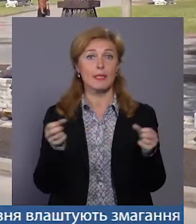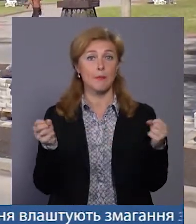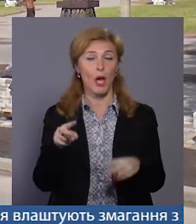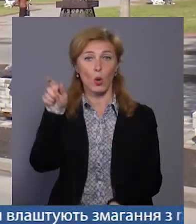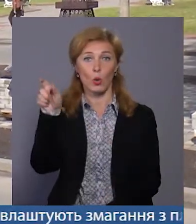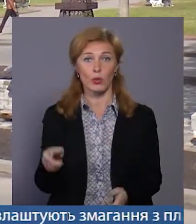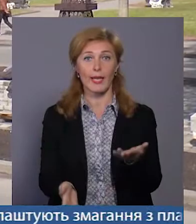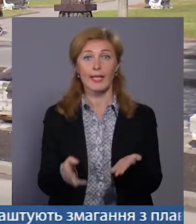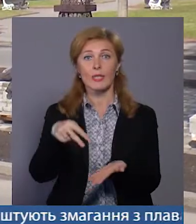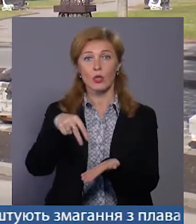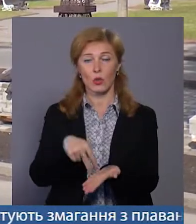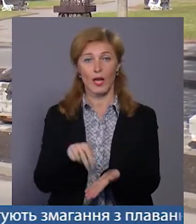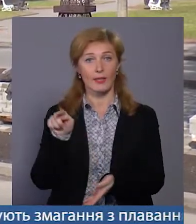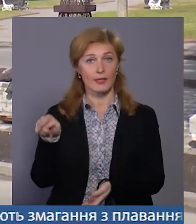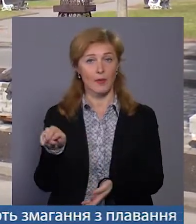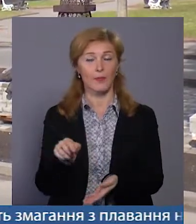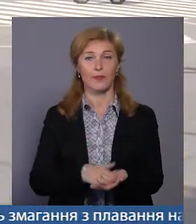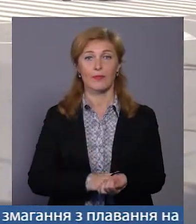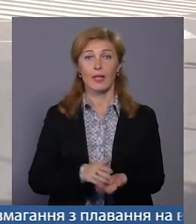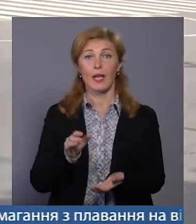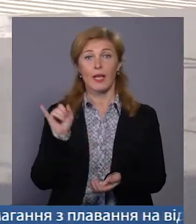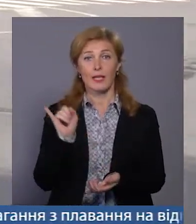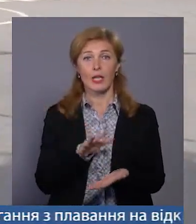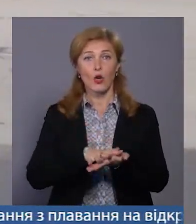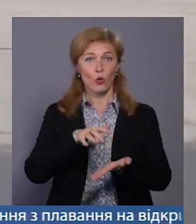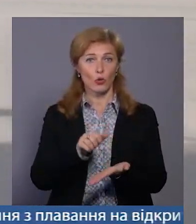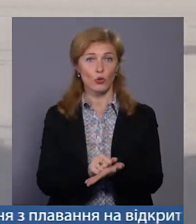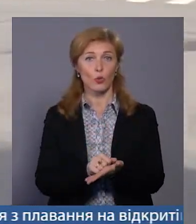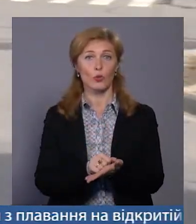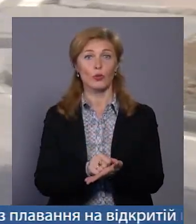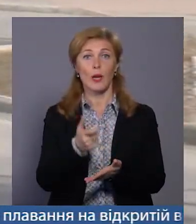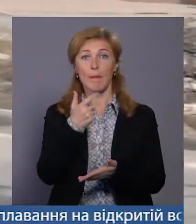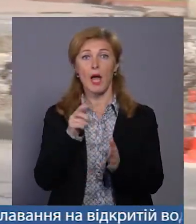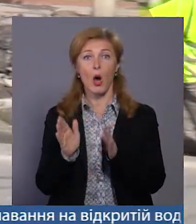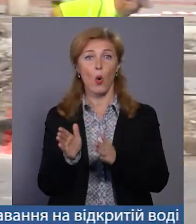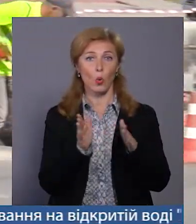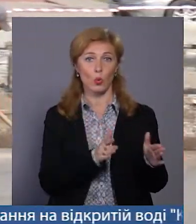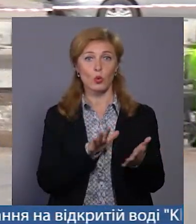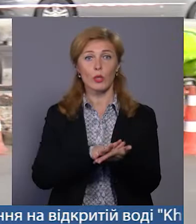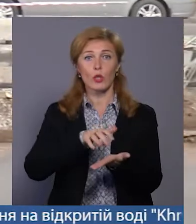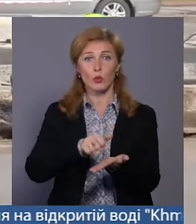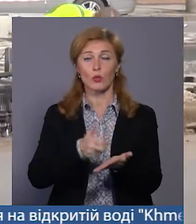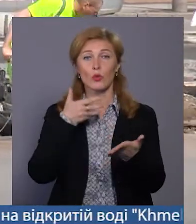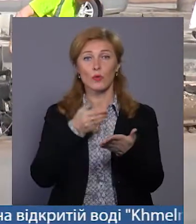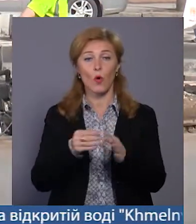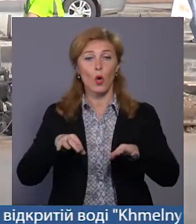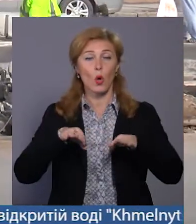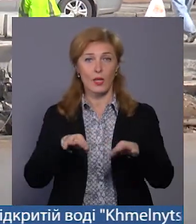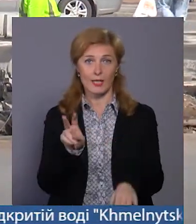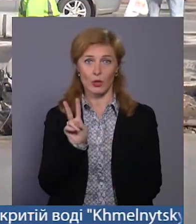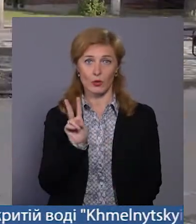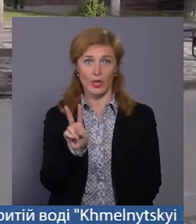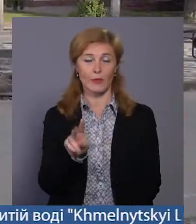які на ньому стоять, і руйнуючи благоустрій, і руйнуючи свої ж колеса тролейбусні.